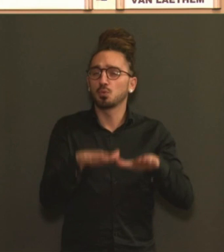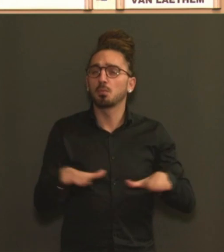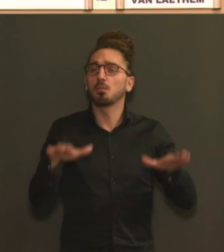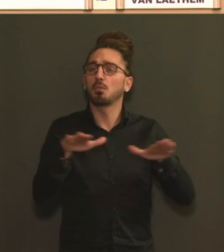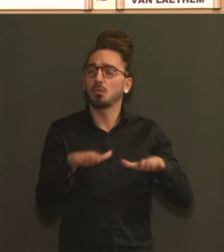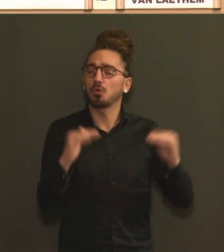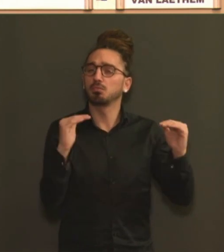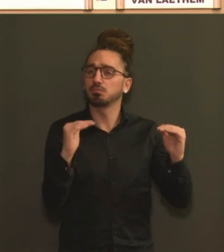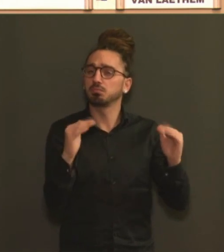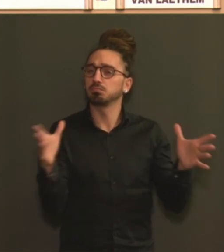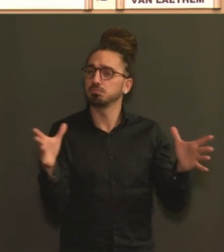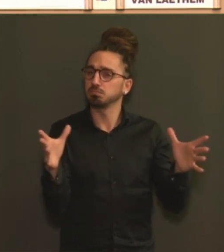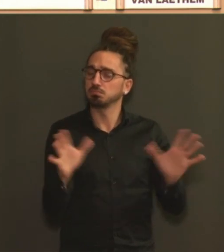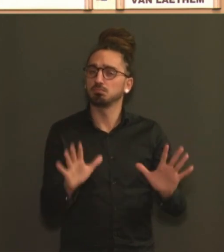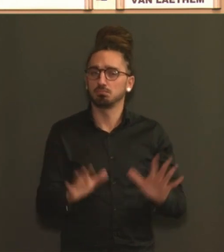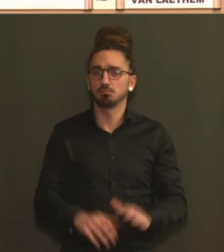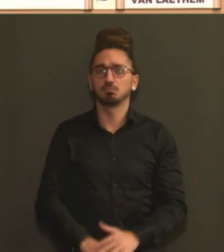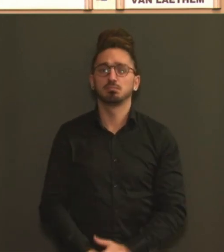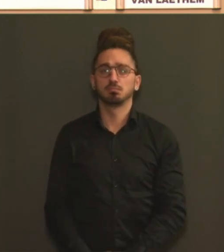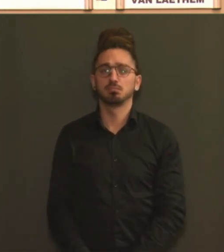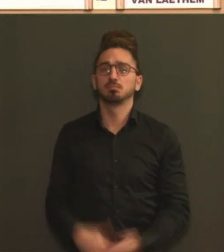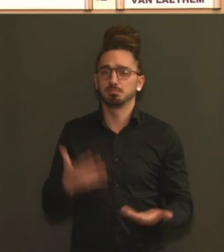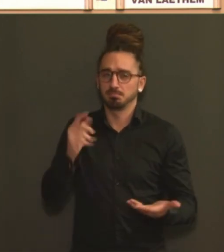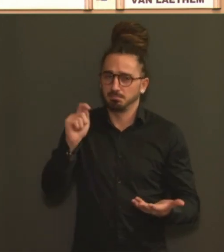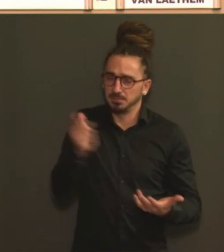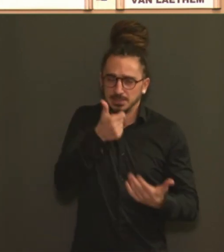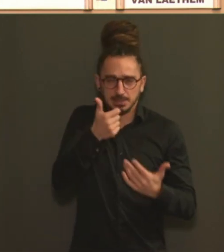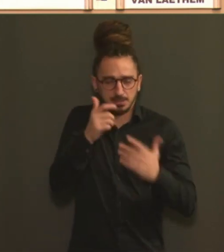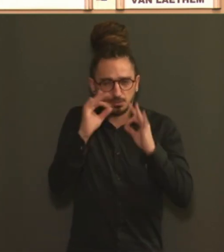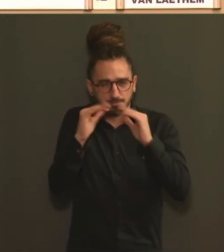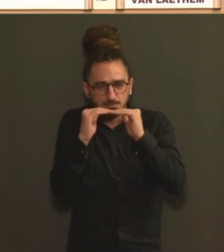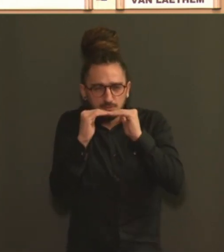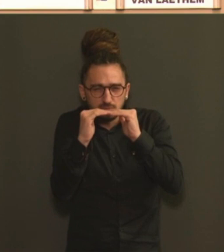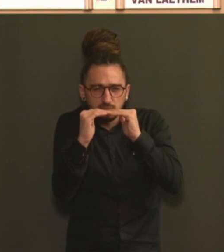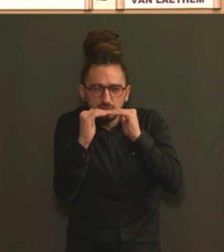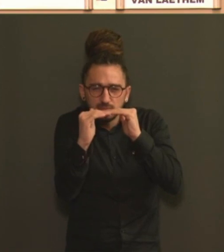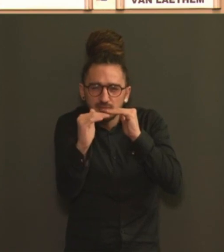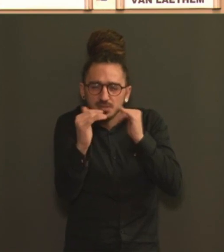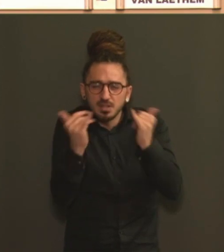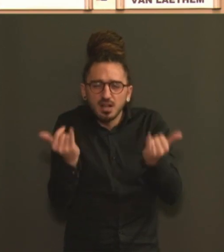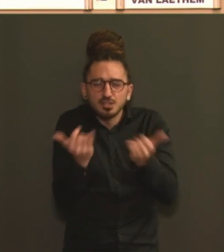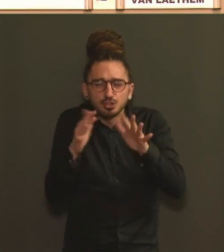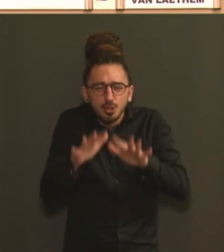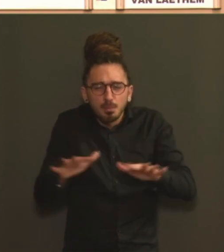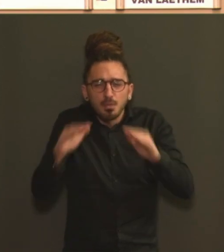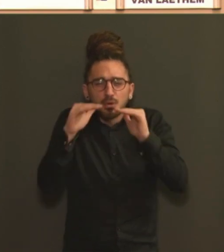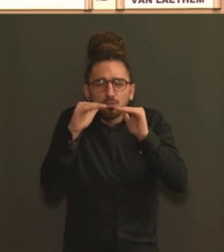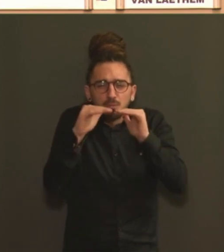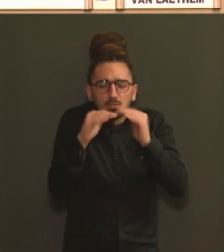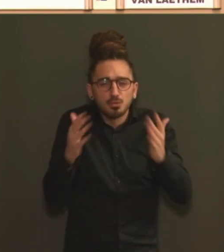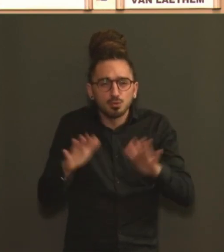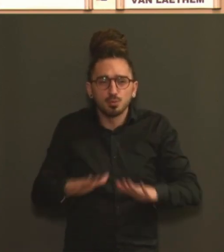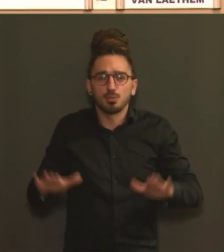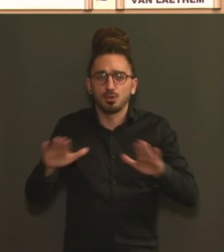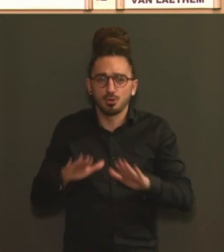un pratiquement plateau avec une très lente diminution. En moyenne, il y a eu 122 nouvelles